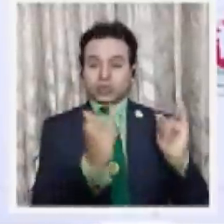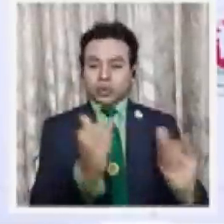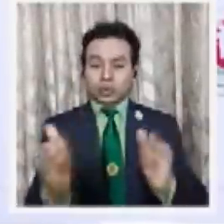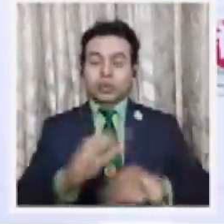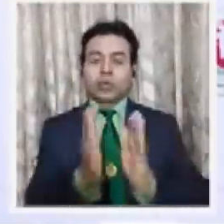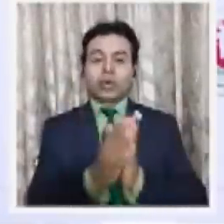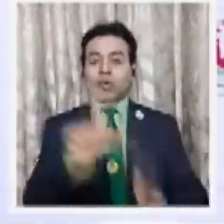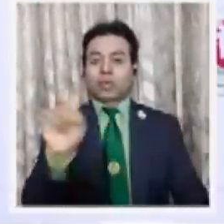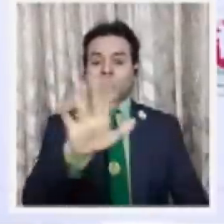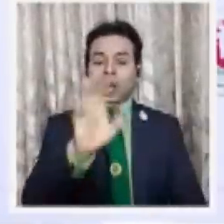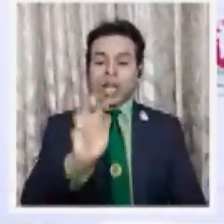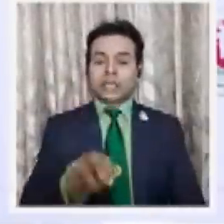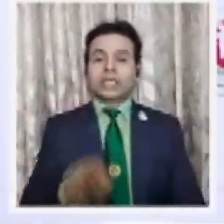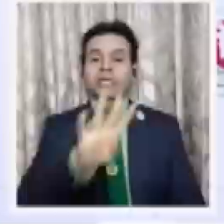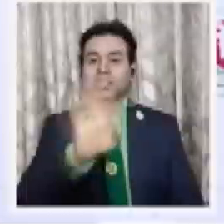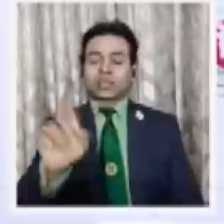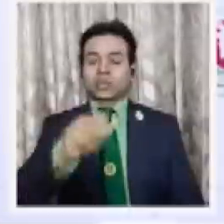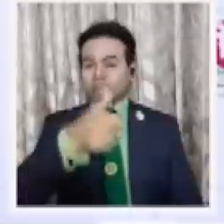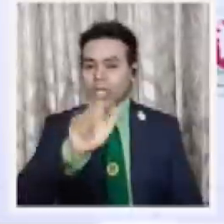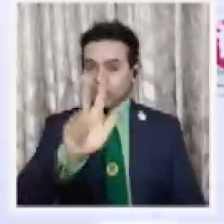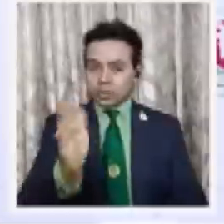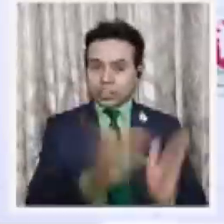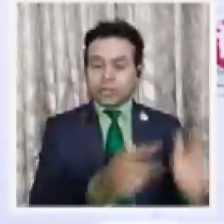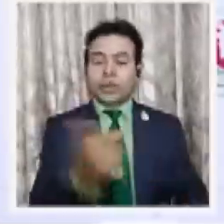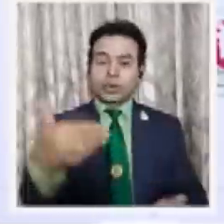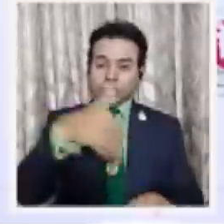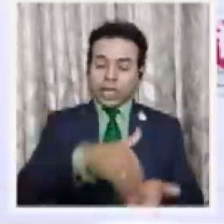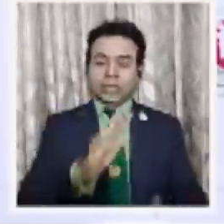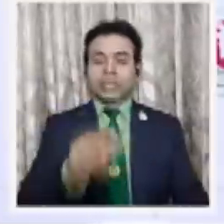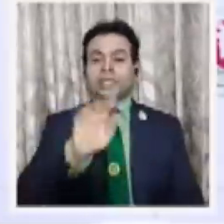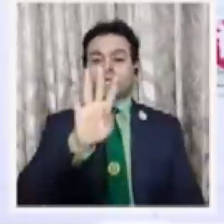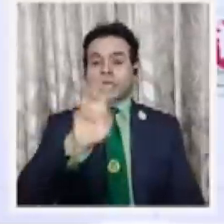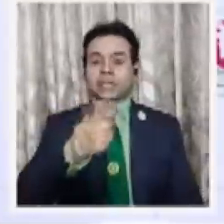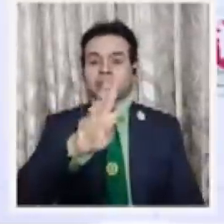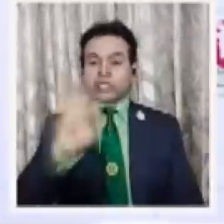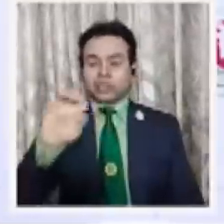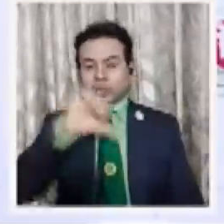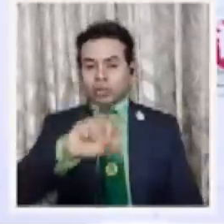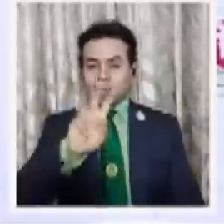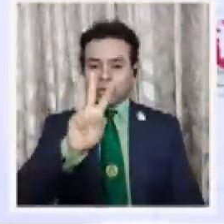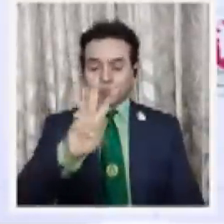হাসপাতালে 95 জন এবং শয্যা খালি আছে 103টি। সারা দেশে সাধারণ শয্যা